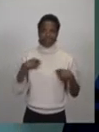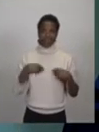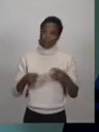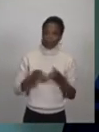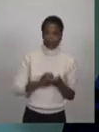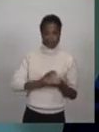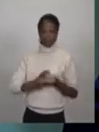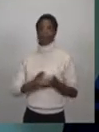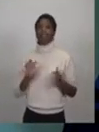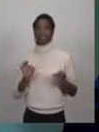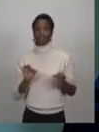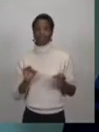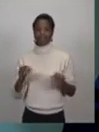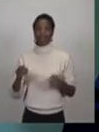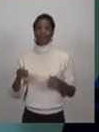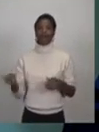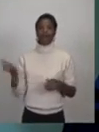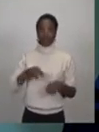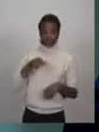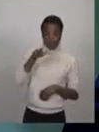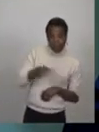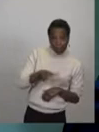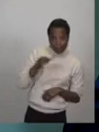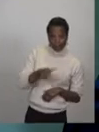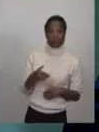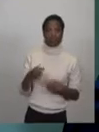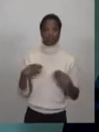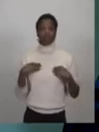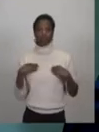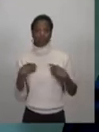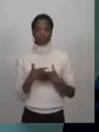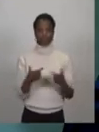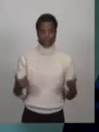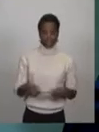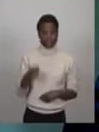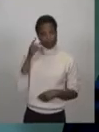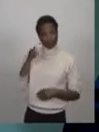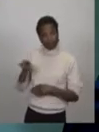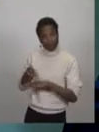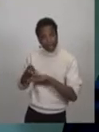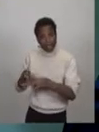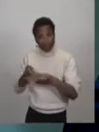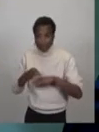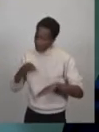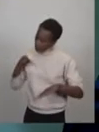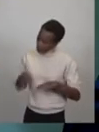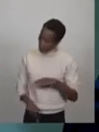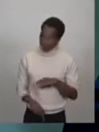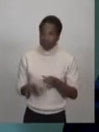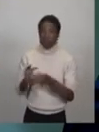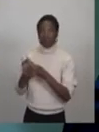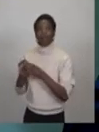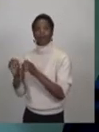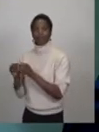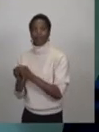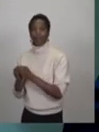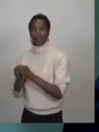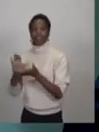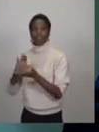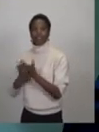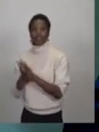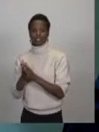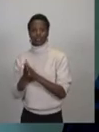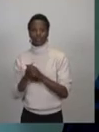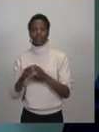scolaire, etc. Ainsi, pour aller plus loin dans l'accompagnement social des sinistrés et en lien avec le collectif des sinistrés de la Rousselle, la ville de Bordeaux travaille à